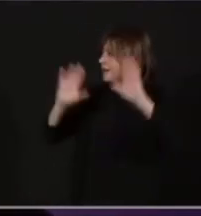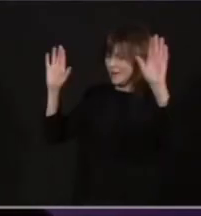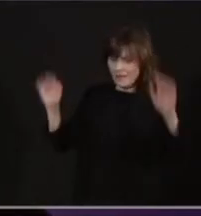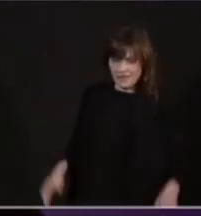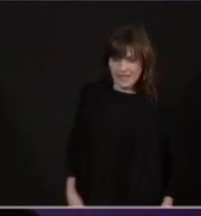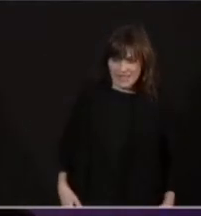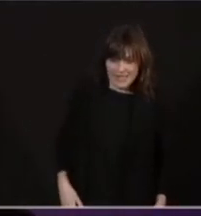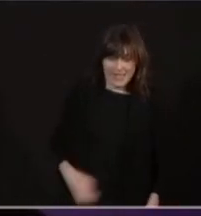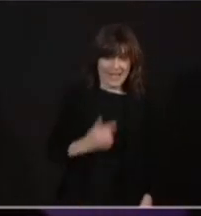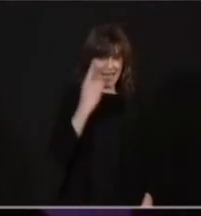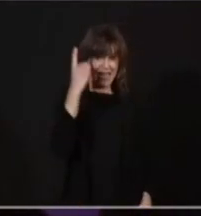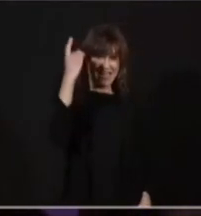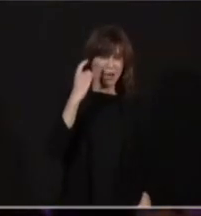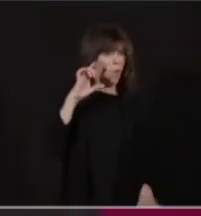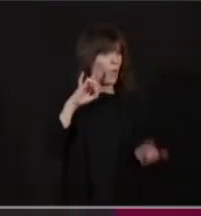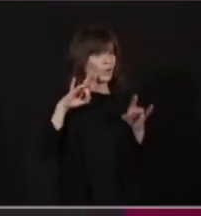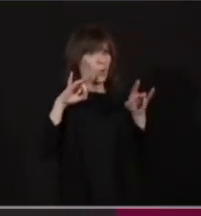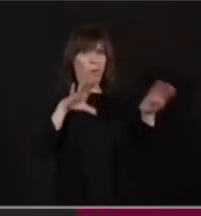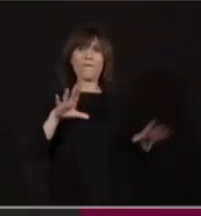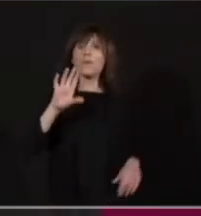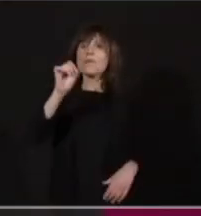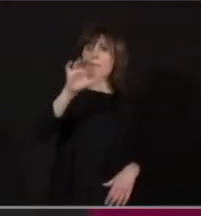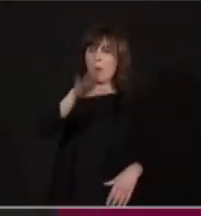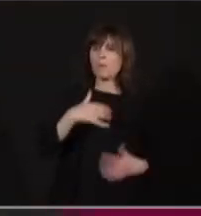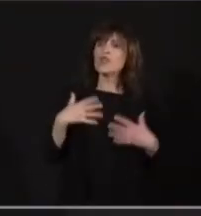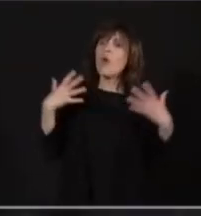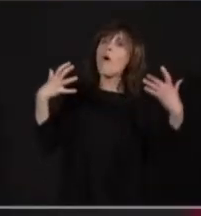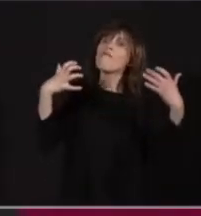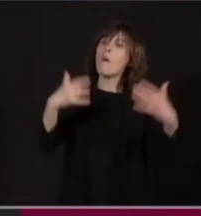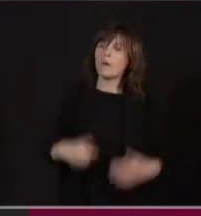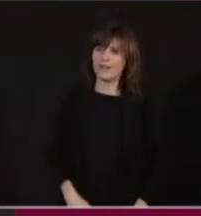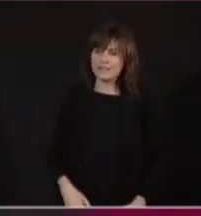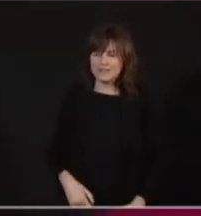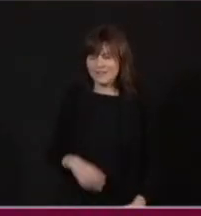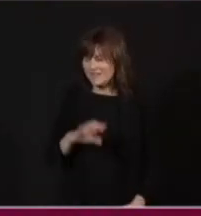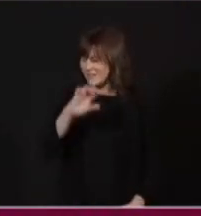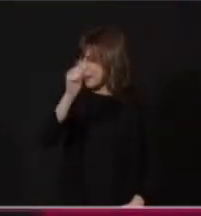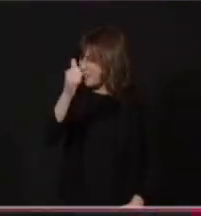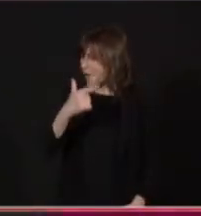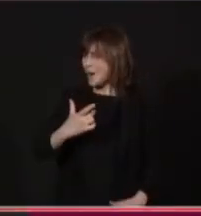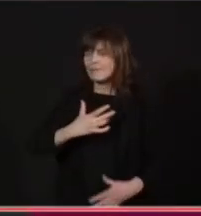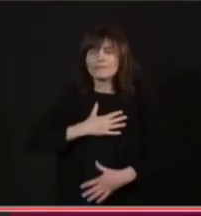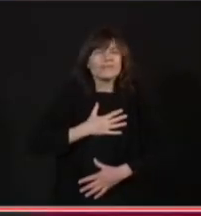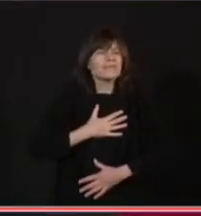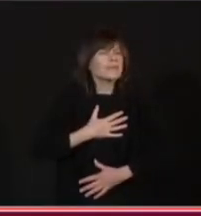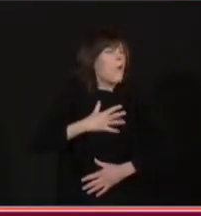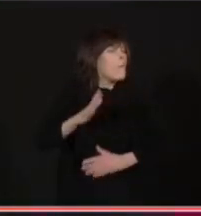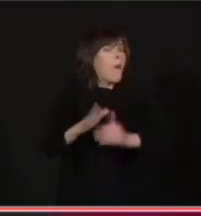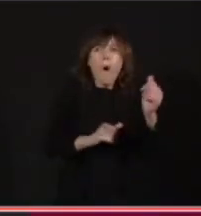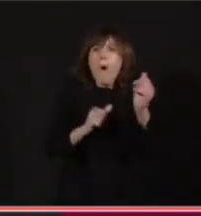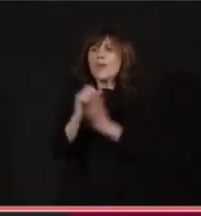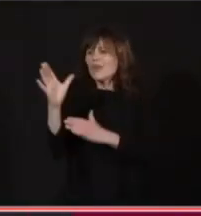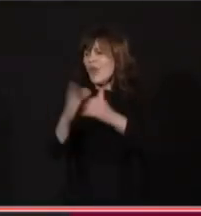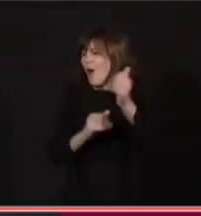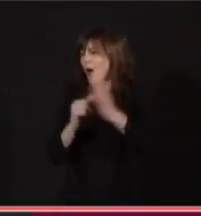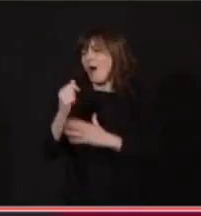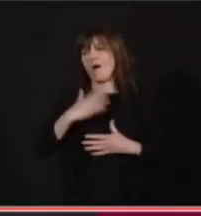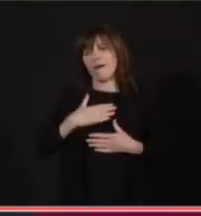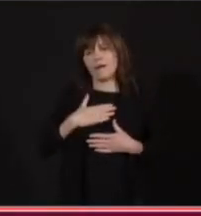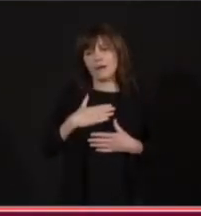répondre à cette question d'abord, mais je voudrais d'abord dire le bonheur que nous avons ici à être